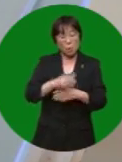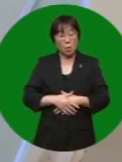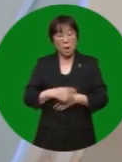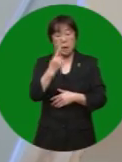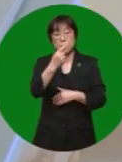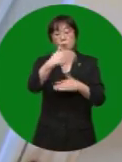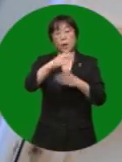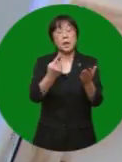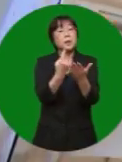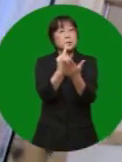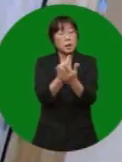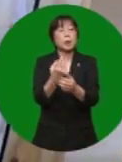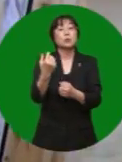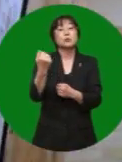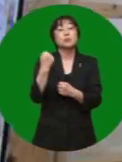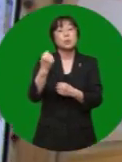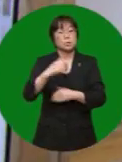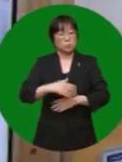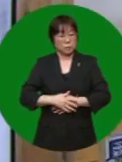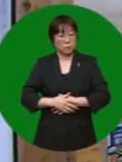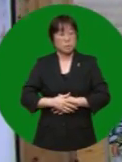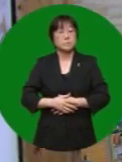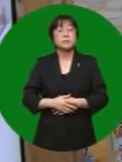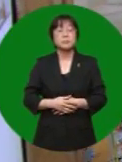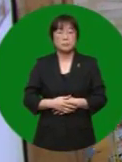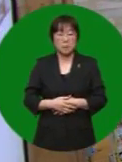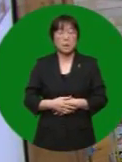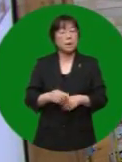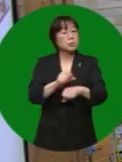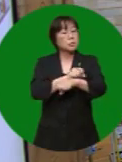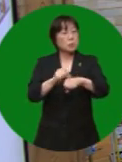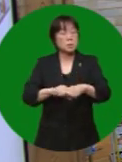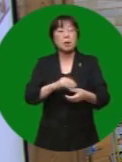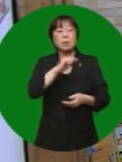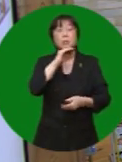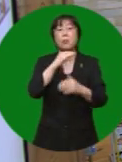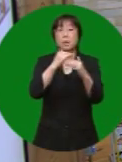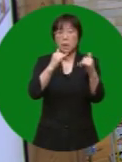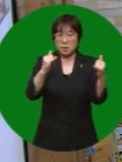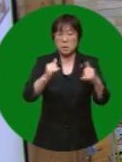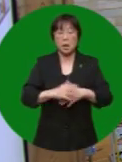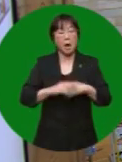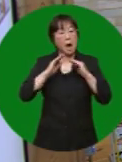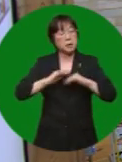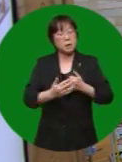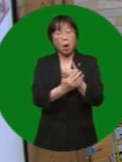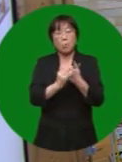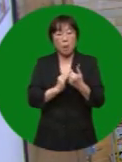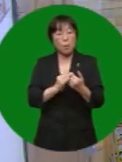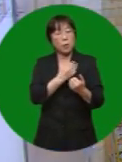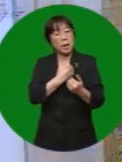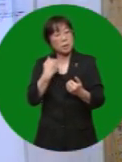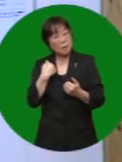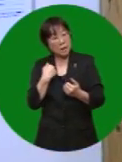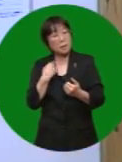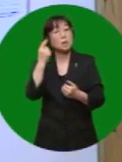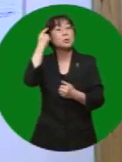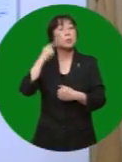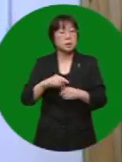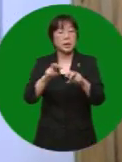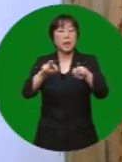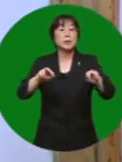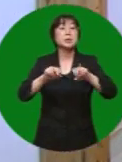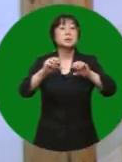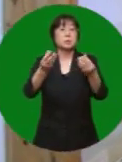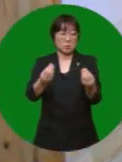屋だけを強くするということで、特に高齢者の安全を守れるんじゃないかということで開発を